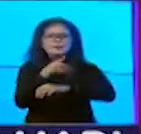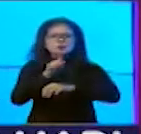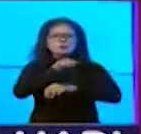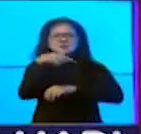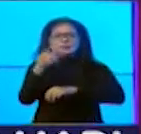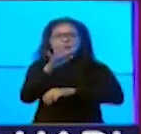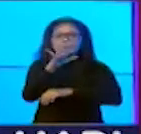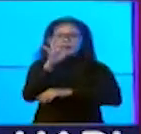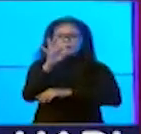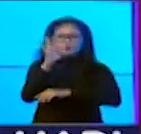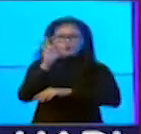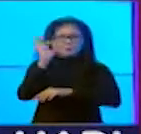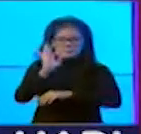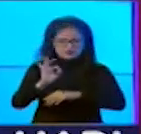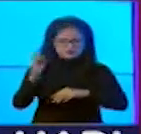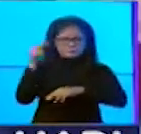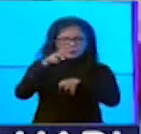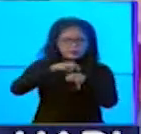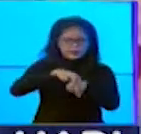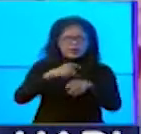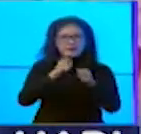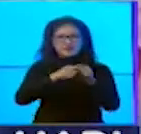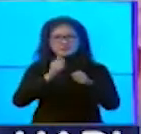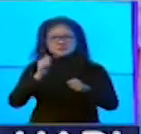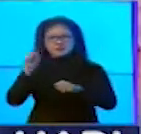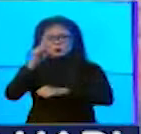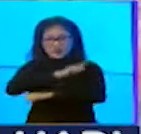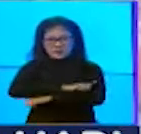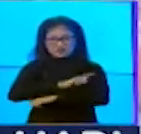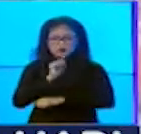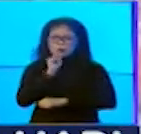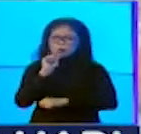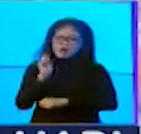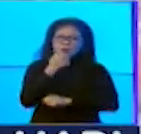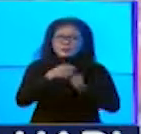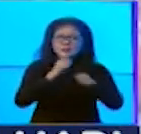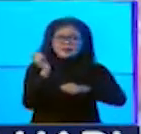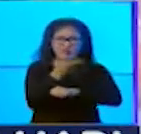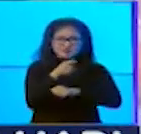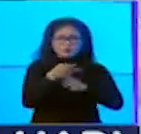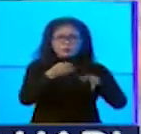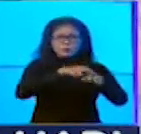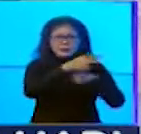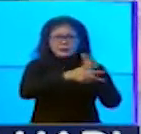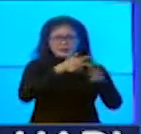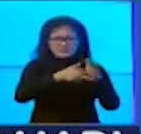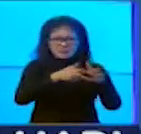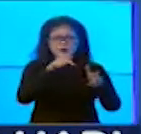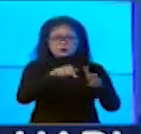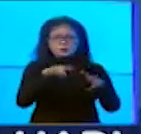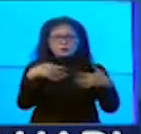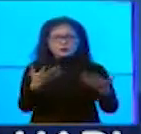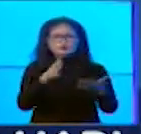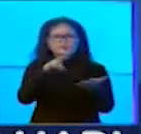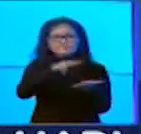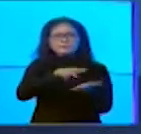untuk mengikuti wpt Setiap penumpang kereta api kenakan biaya rp85.000 dan akan menerima surat keterangan hasil revitasi